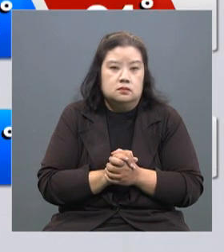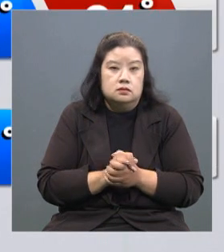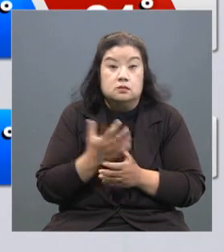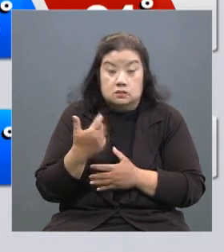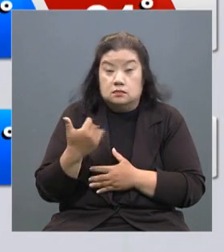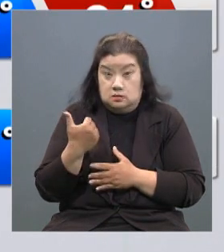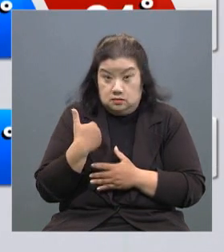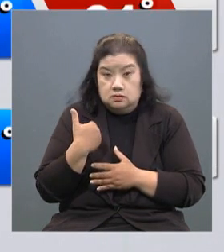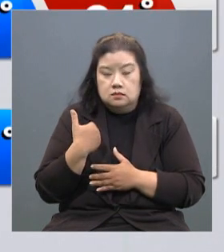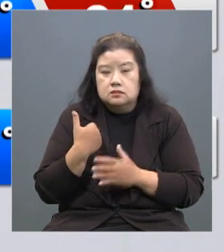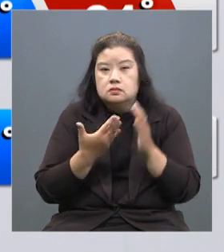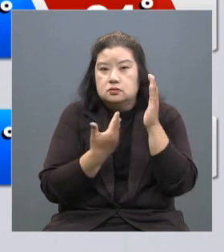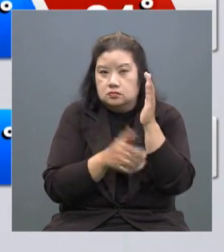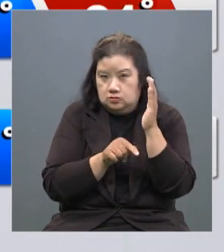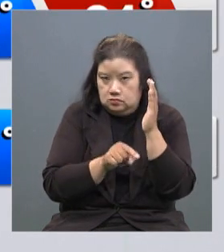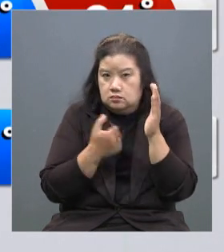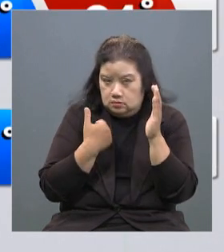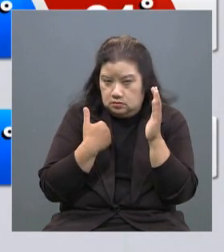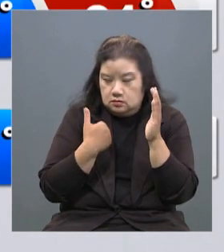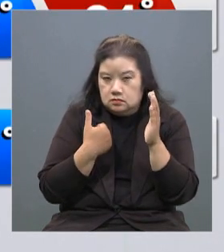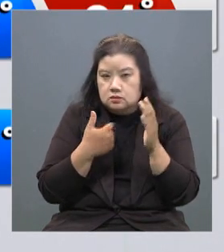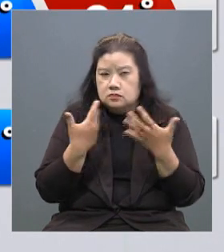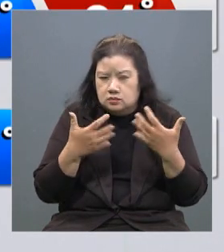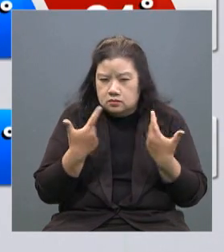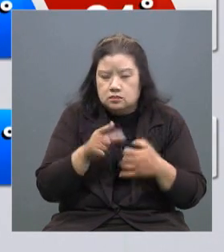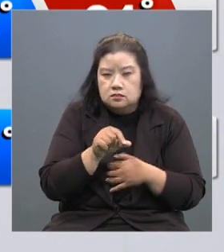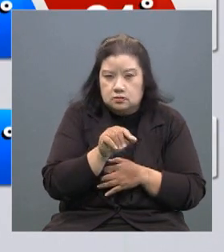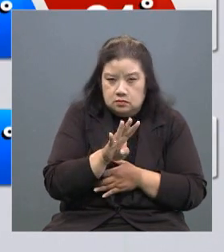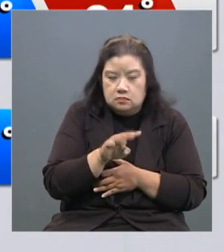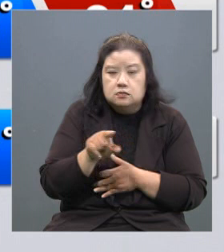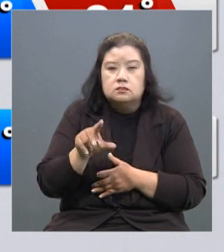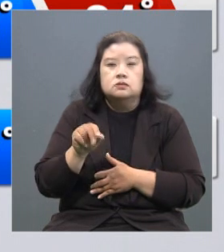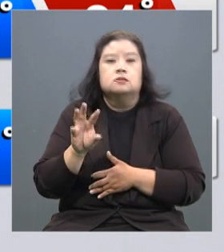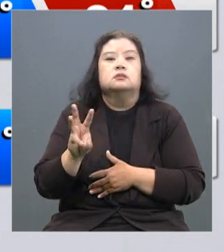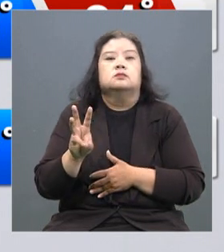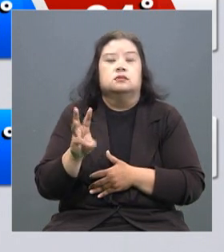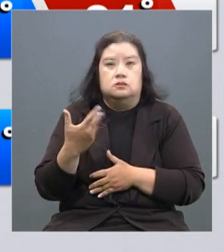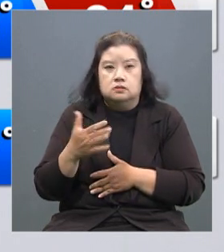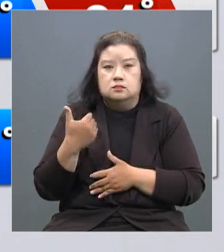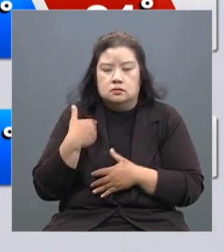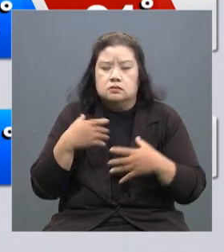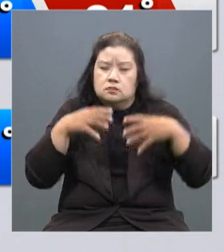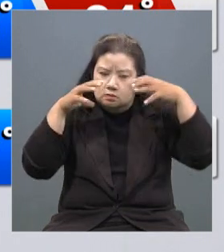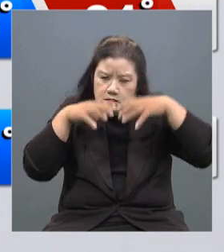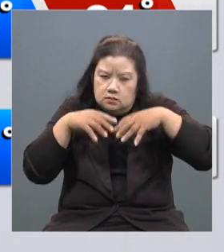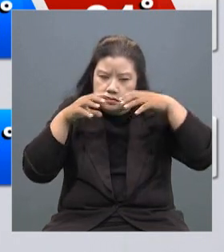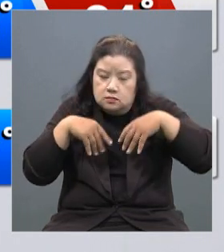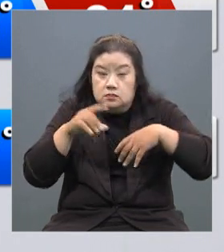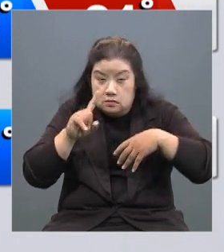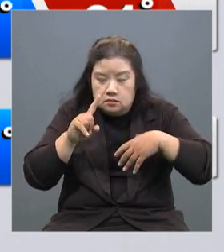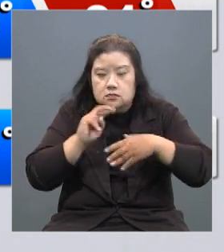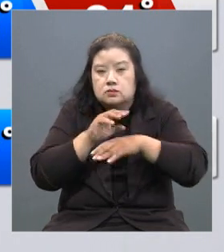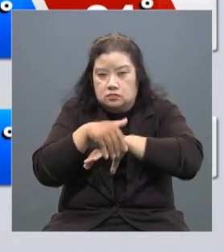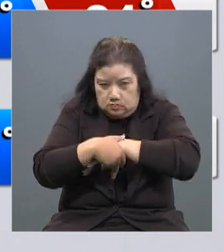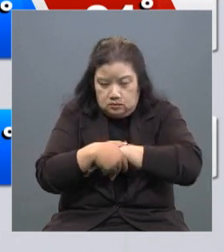ภาคตะวันออกอุณหภูมิระหว่างวัน 24-36 องศาเซลเซียสมีฝนลดลงตกได้ที่นครนายก